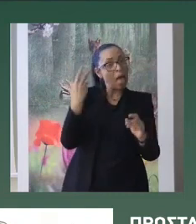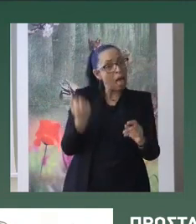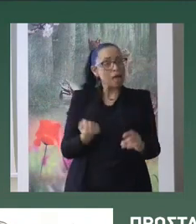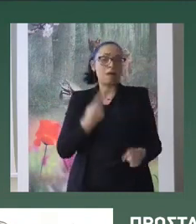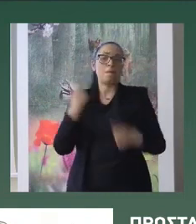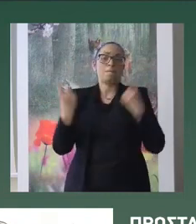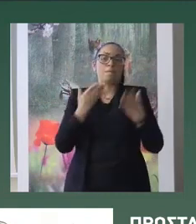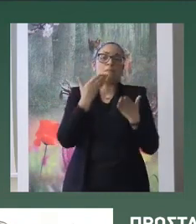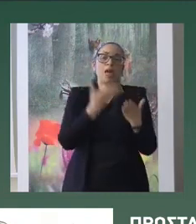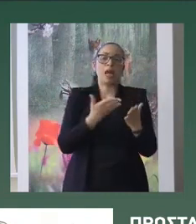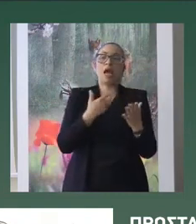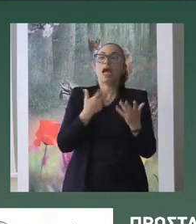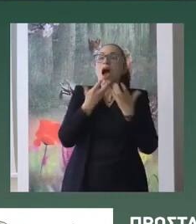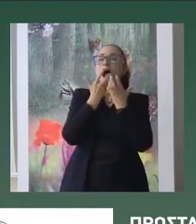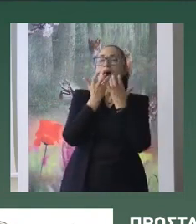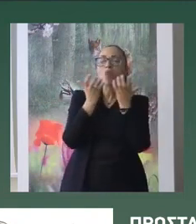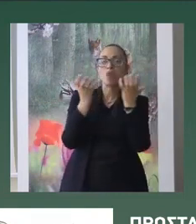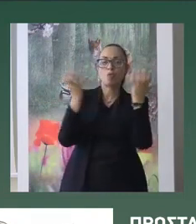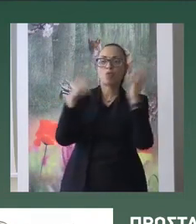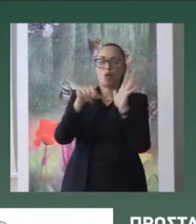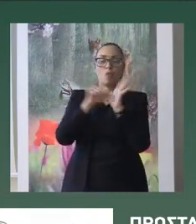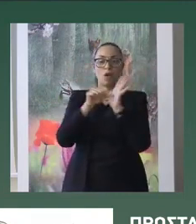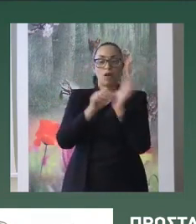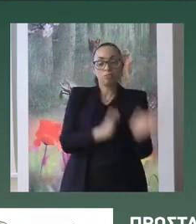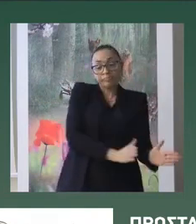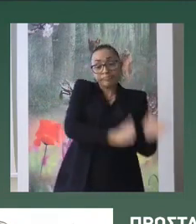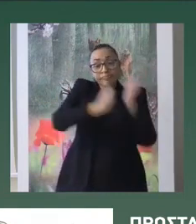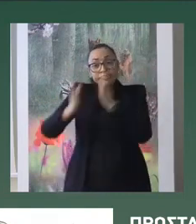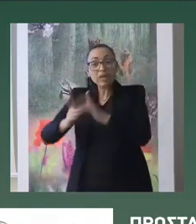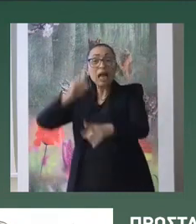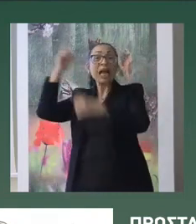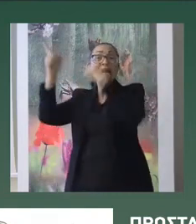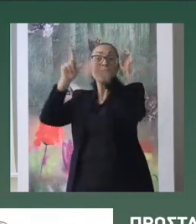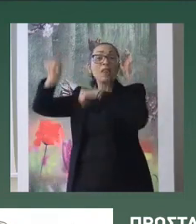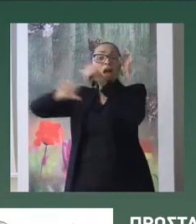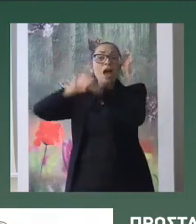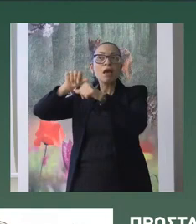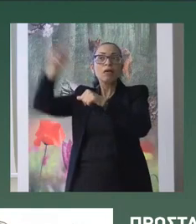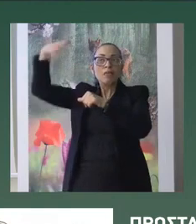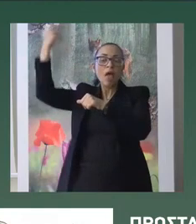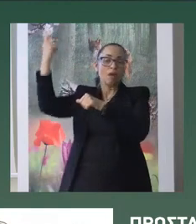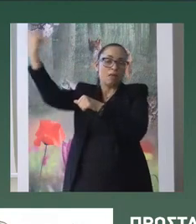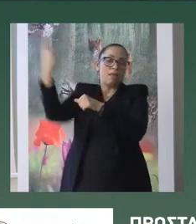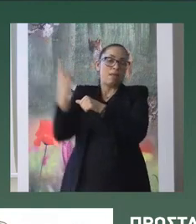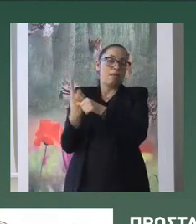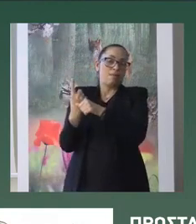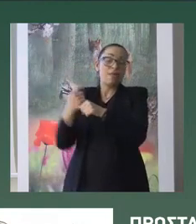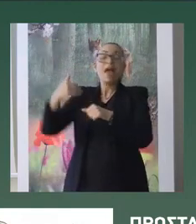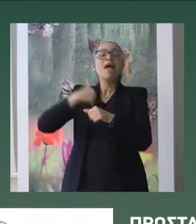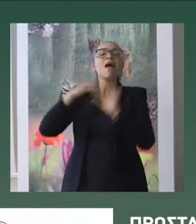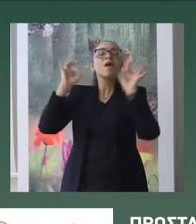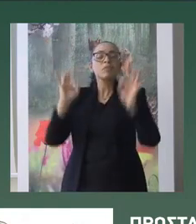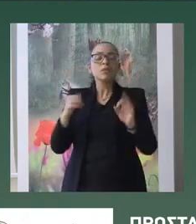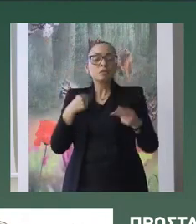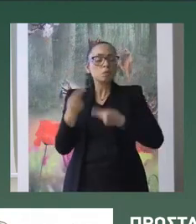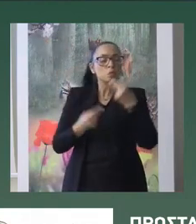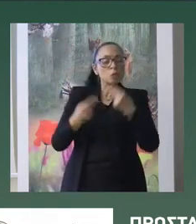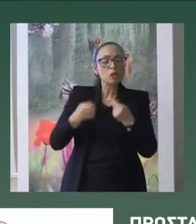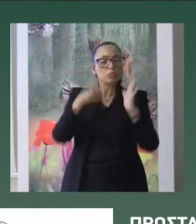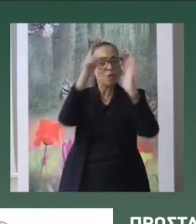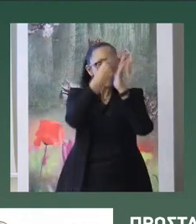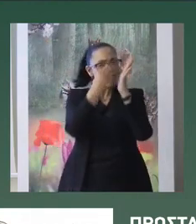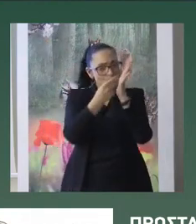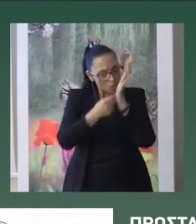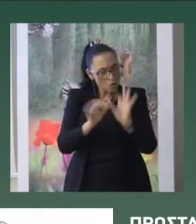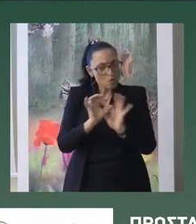θερμότητα, αλλά έχεις και τρόπο να τη βγάλεις θερμότητα την πόλη, και έχεις και την κλιματική αλλαγή που έρχεται από πάνω. Εμείς την υπολογίσαμε σε έναν βαθμό,